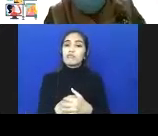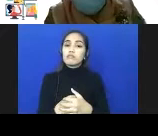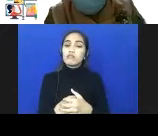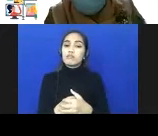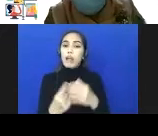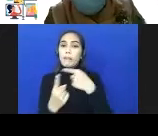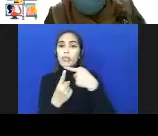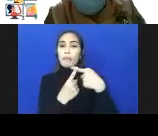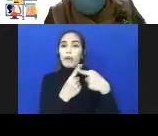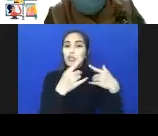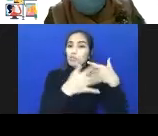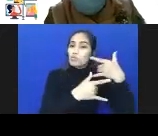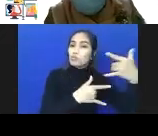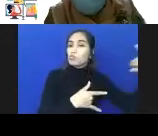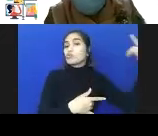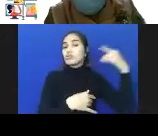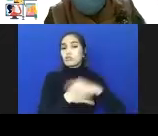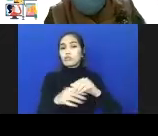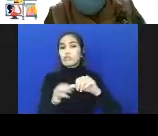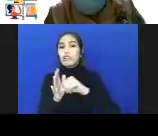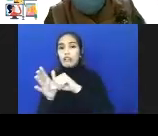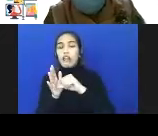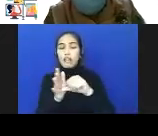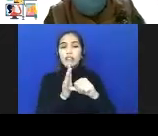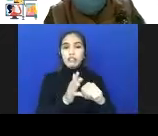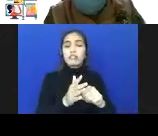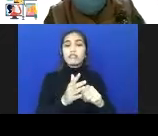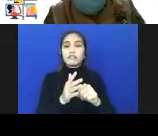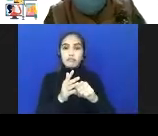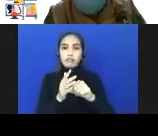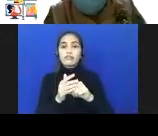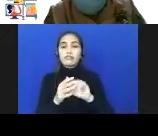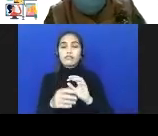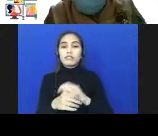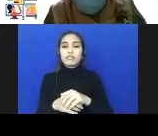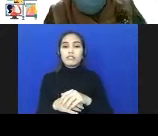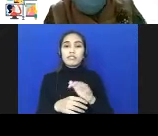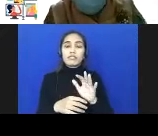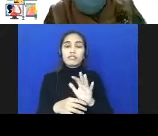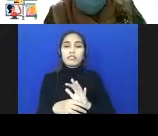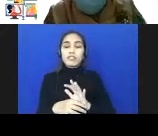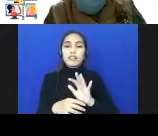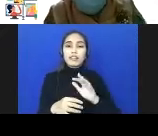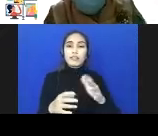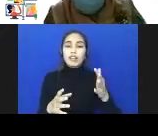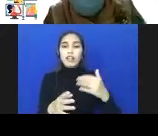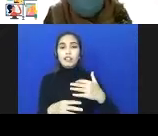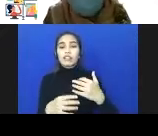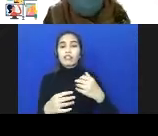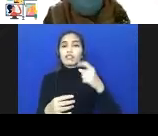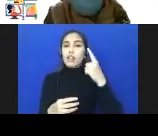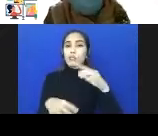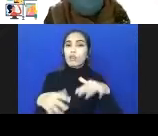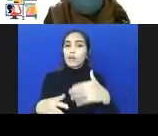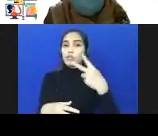terus teman-teman yang bisa melakukan pelayanan kepada balita dengan MTBS, sehingga tidak hanya mengandalkan 1 atau 2 orang yang dulu